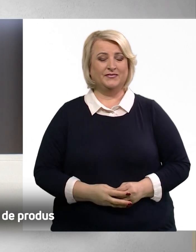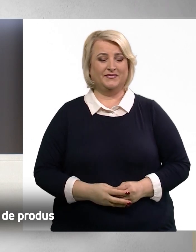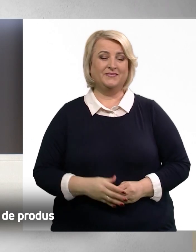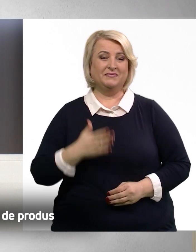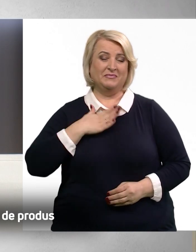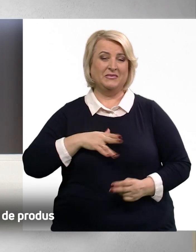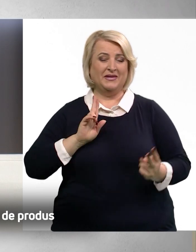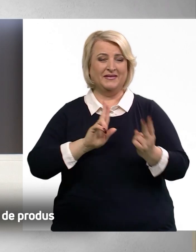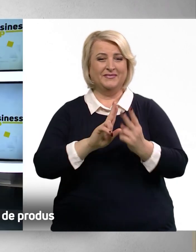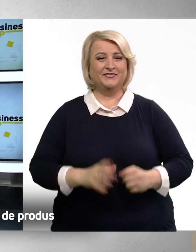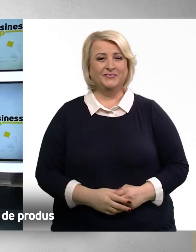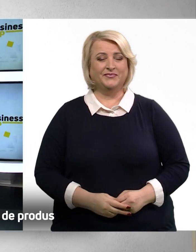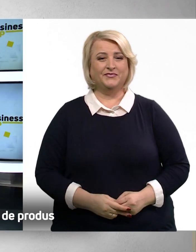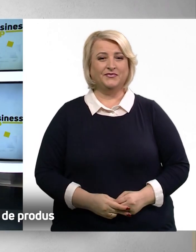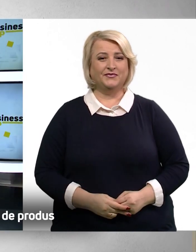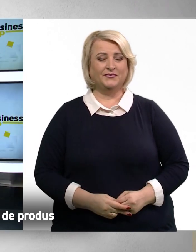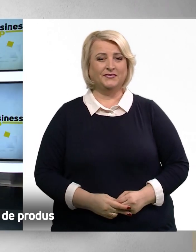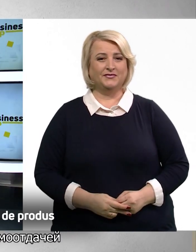găsit.